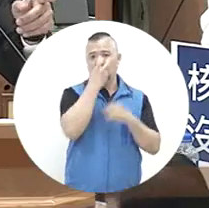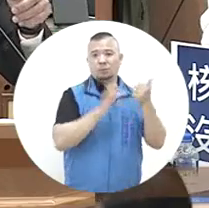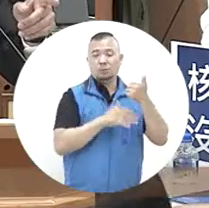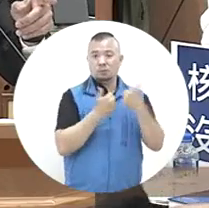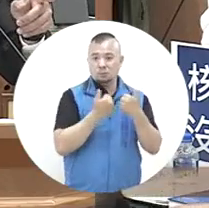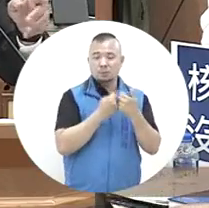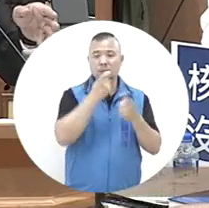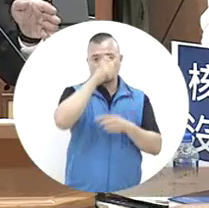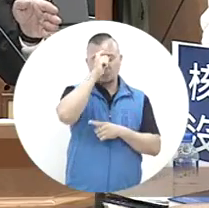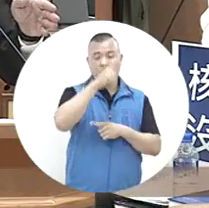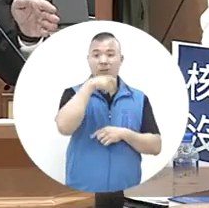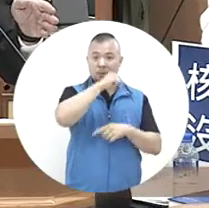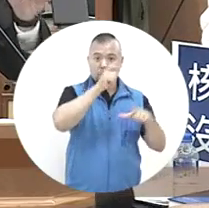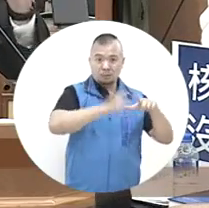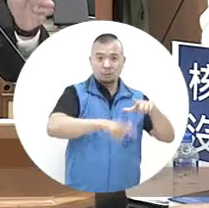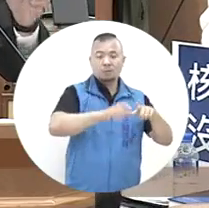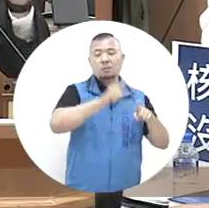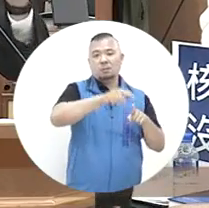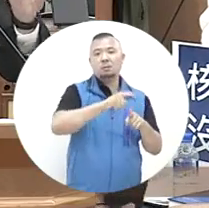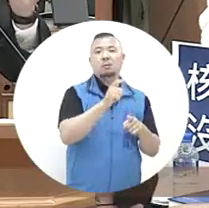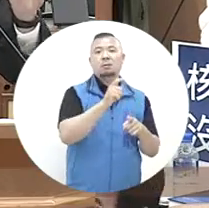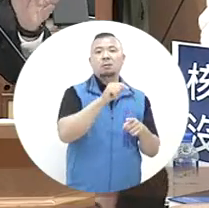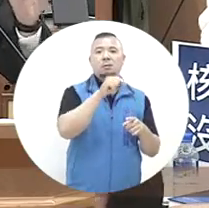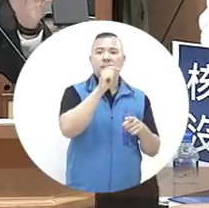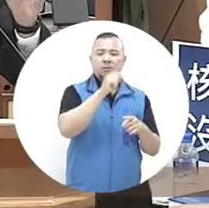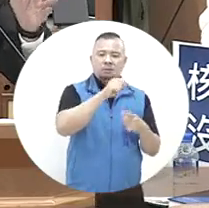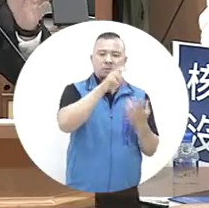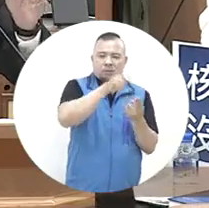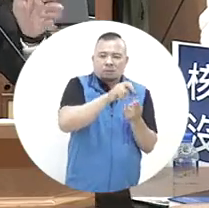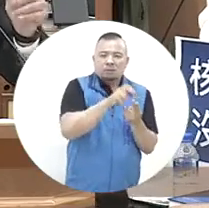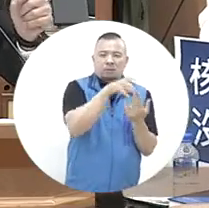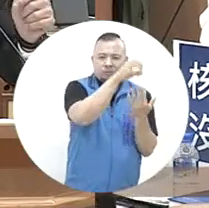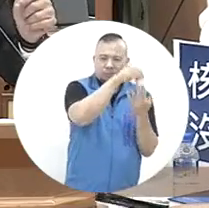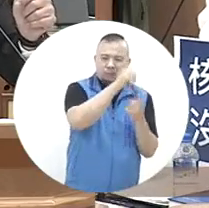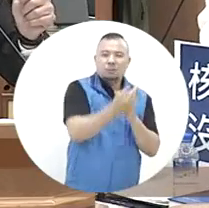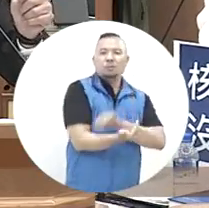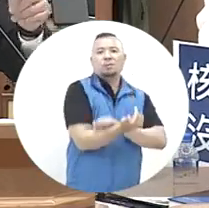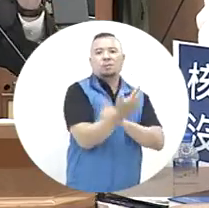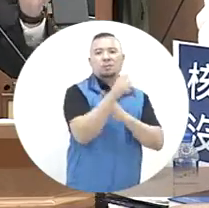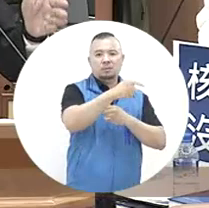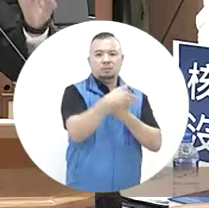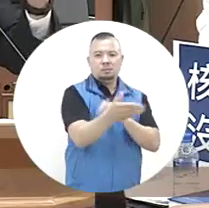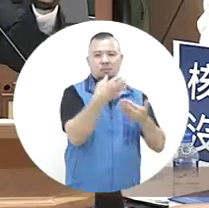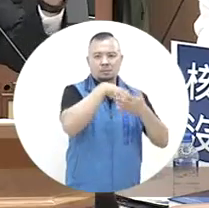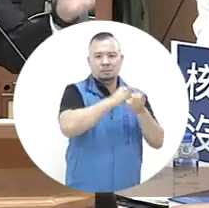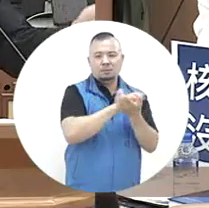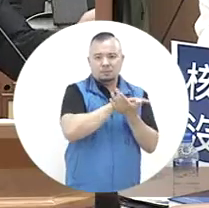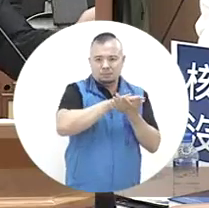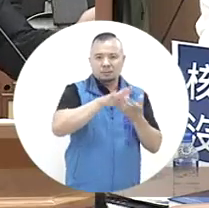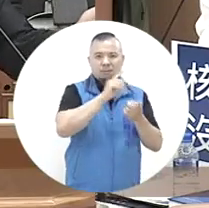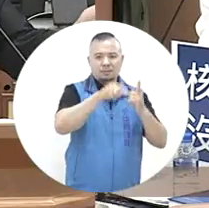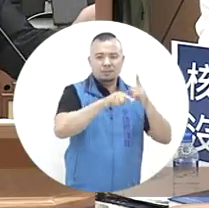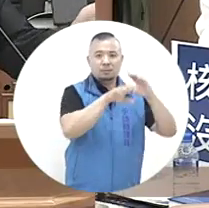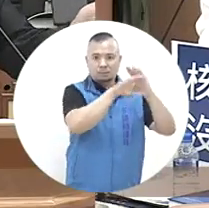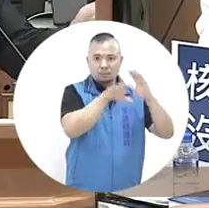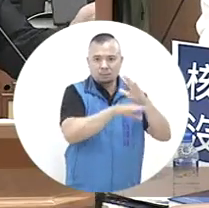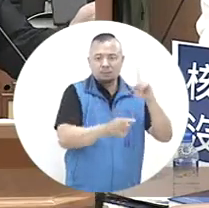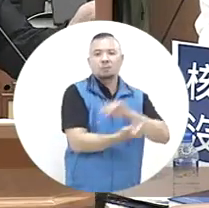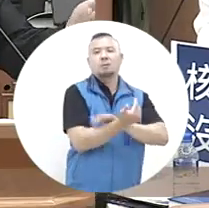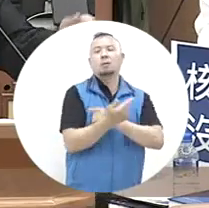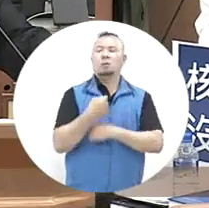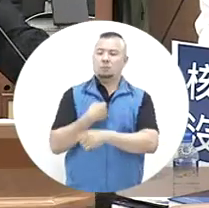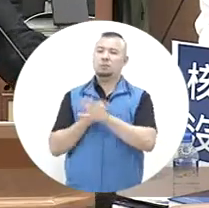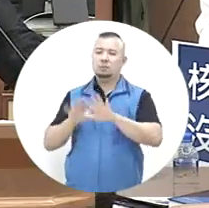快速的做好选址，快速的盖好室内干式储存。那目前盖 我现在就很明确的跟你讲，台